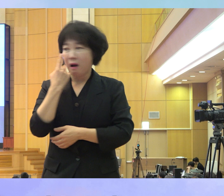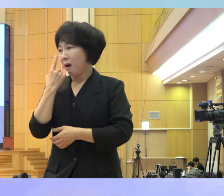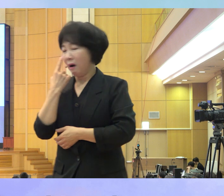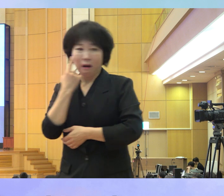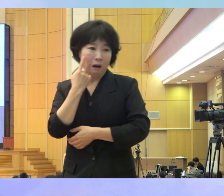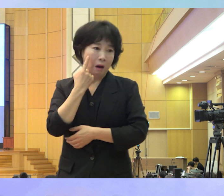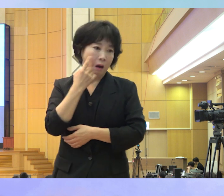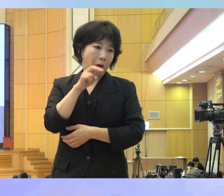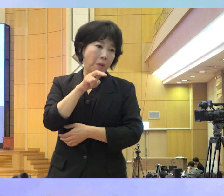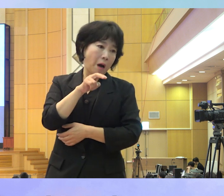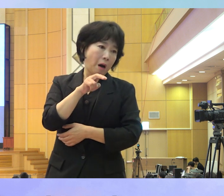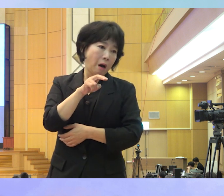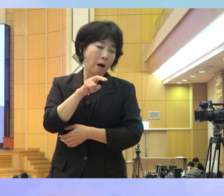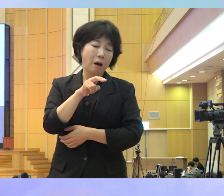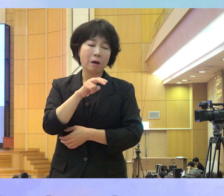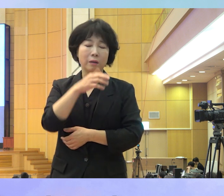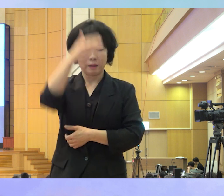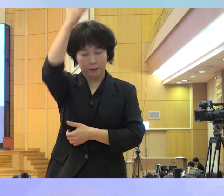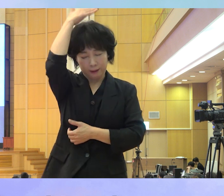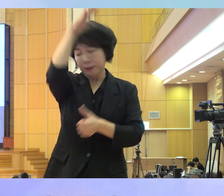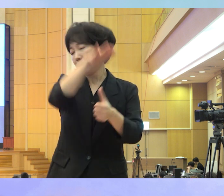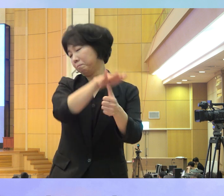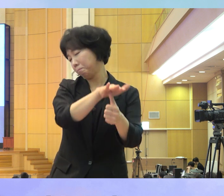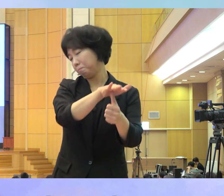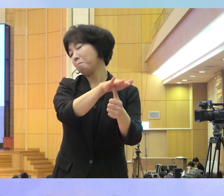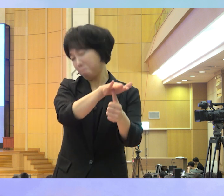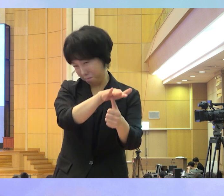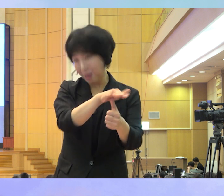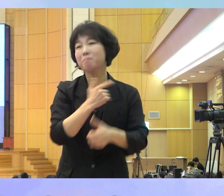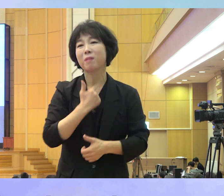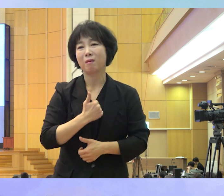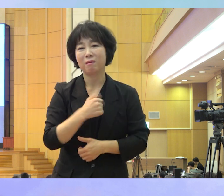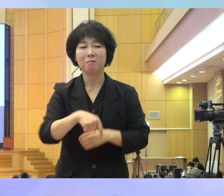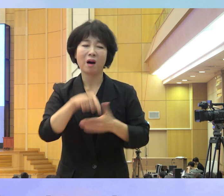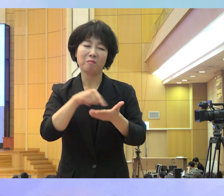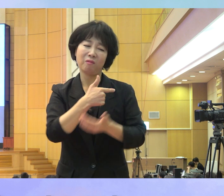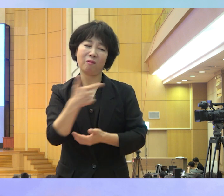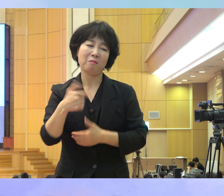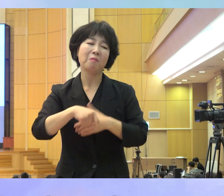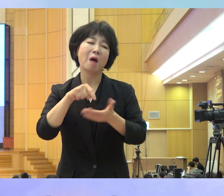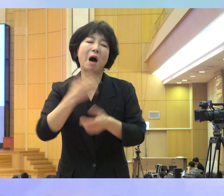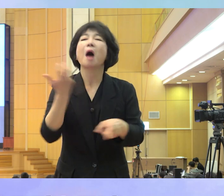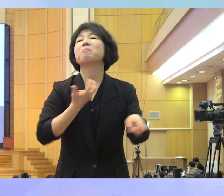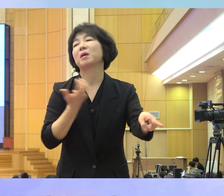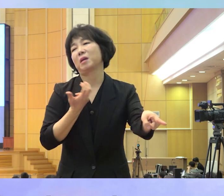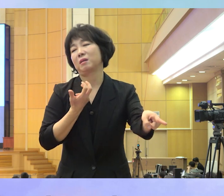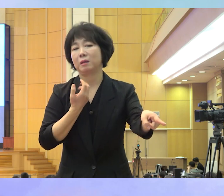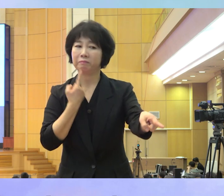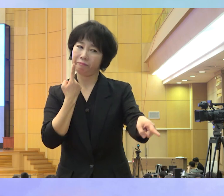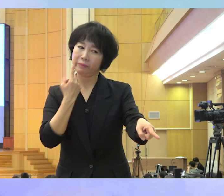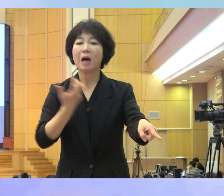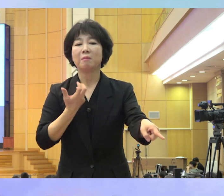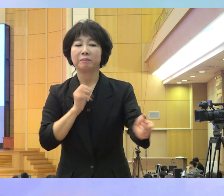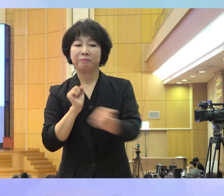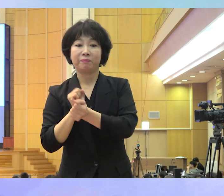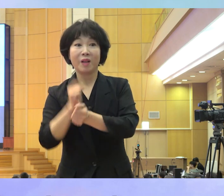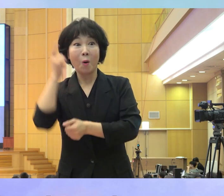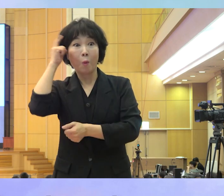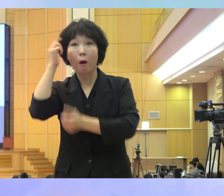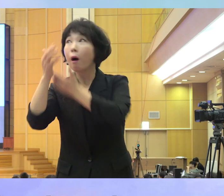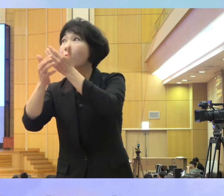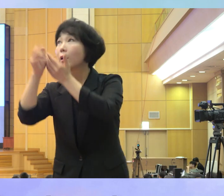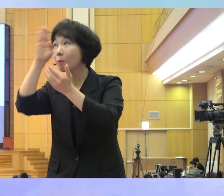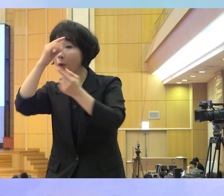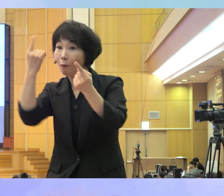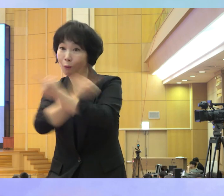때마다 기도해 주면서 안쓰럽긴 하지만 우리가 너무 안쓰러워할 거 없어요. 왜? 하나님이 치유해 줄